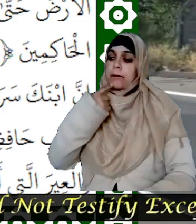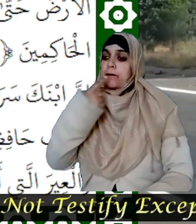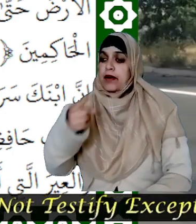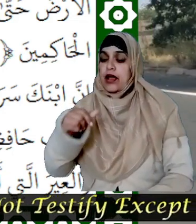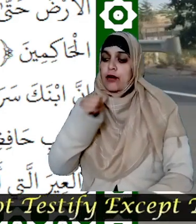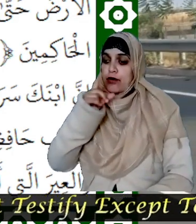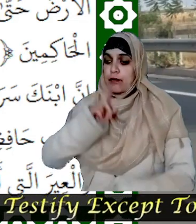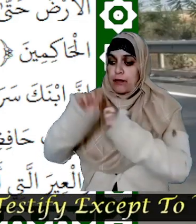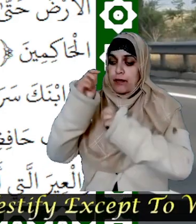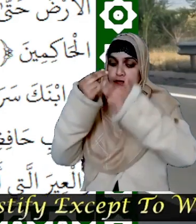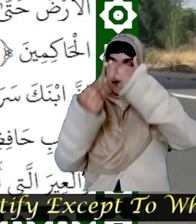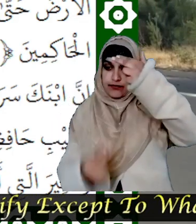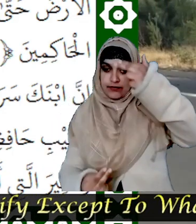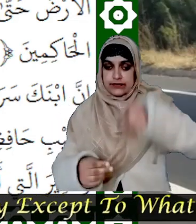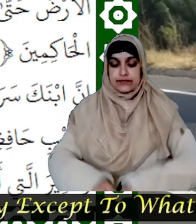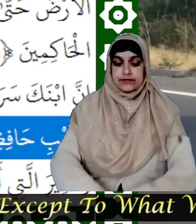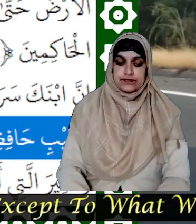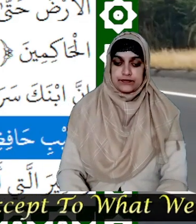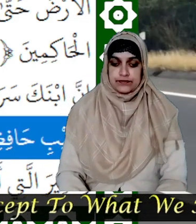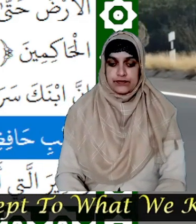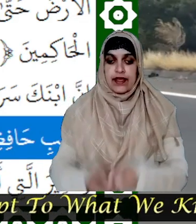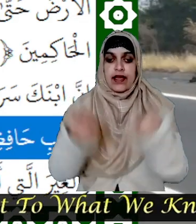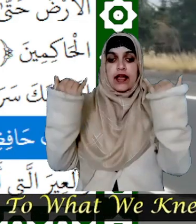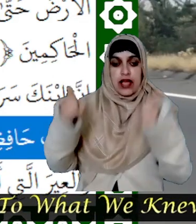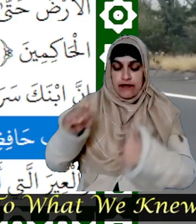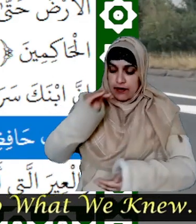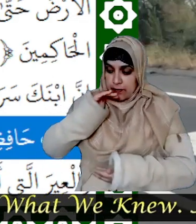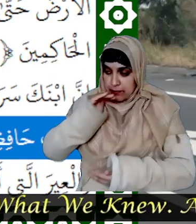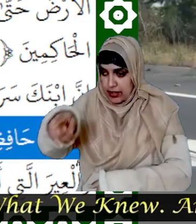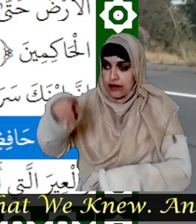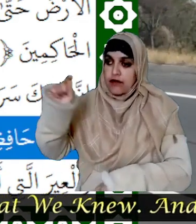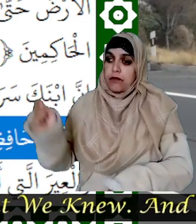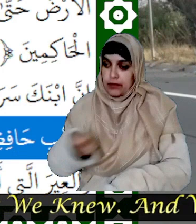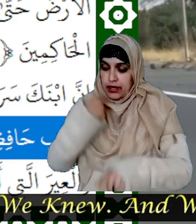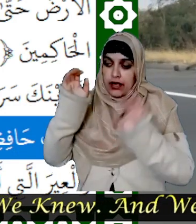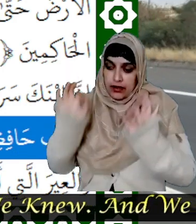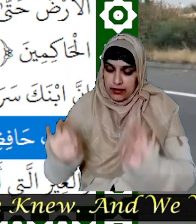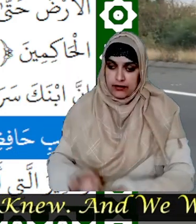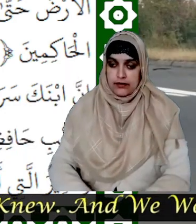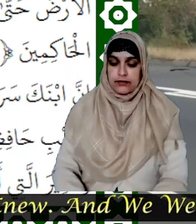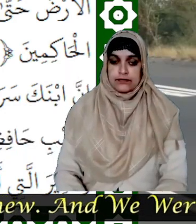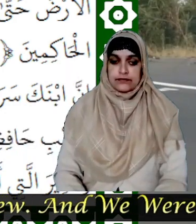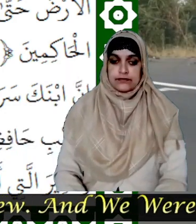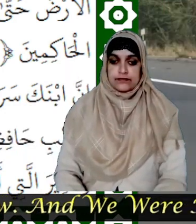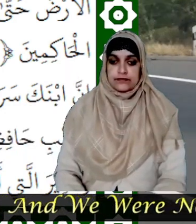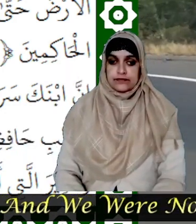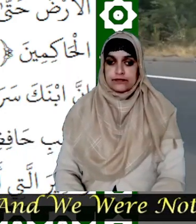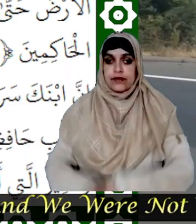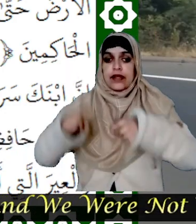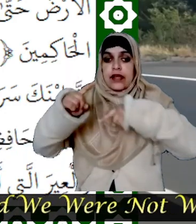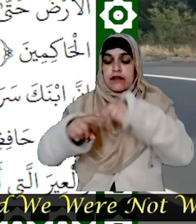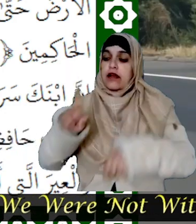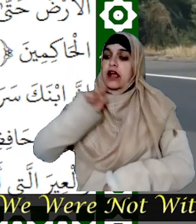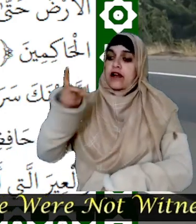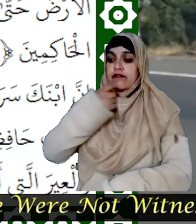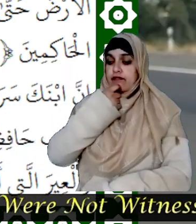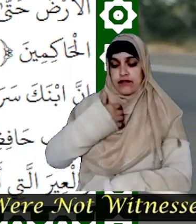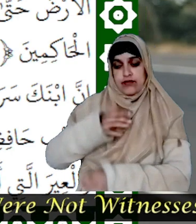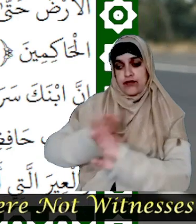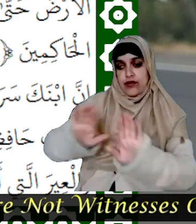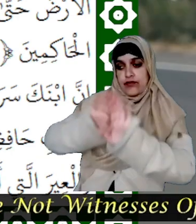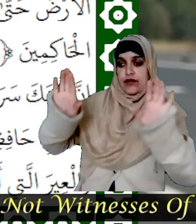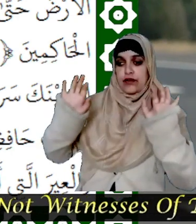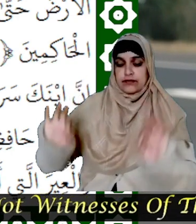ملينا دنيا ساخيسا سقود باسو وما كنا للغيب حافظين وان